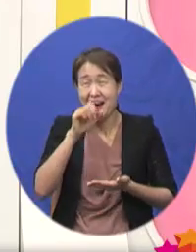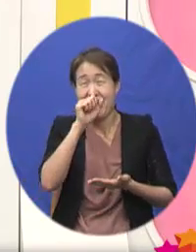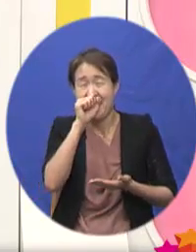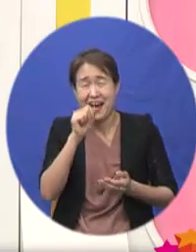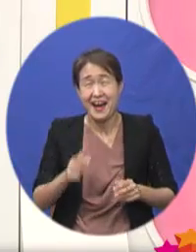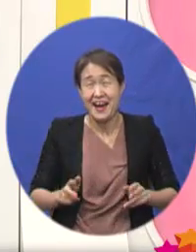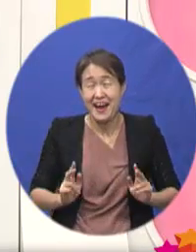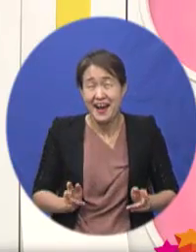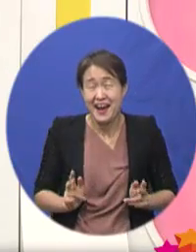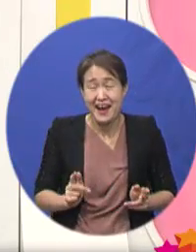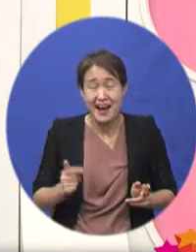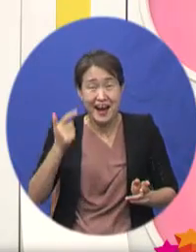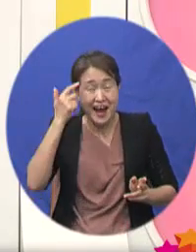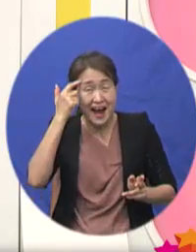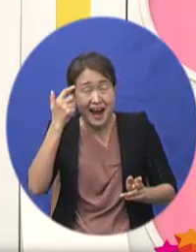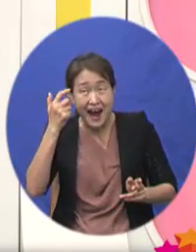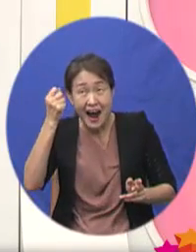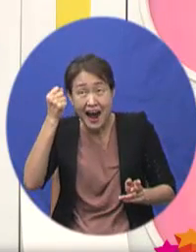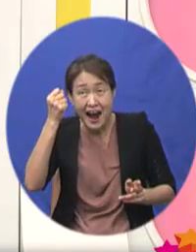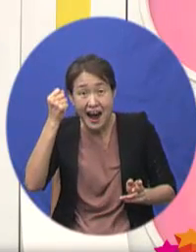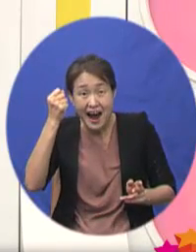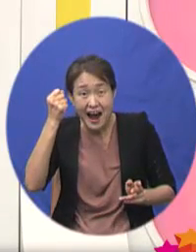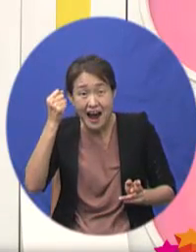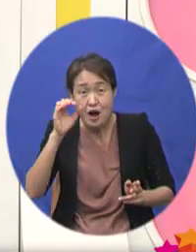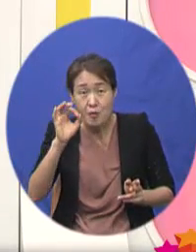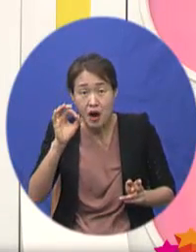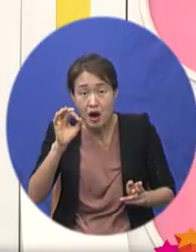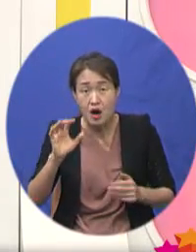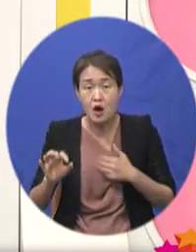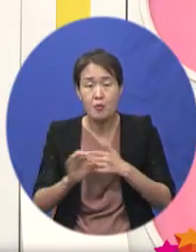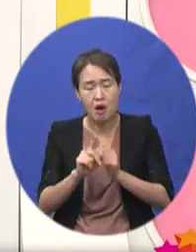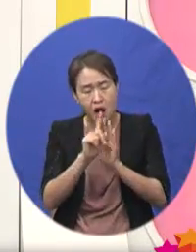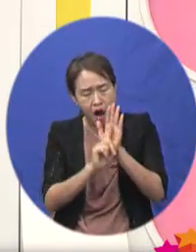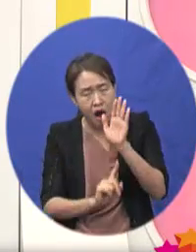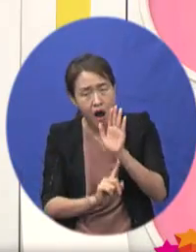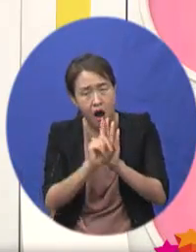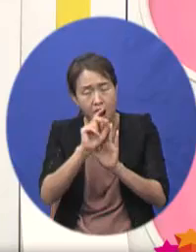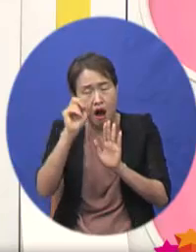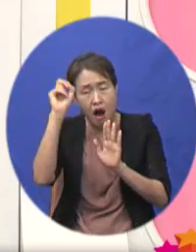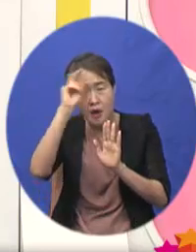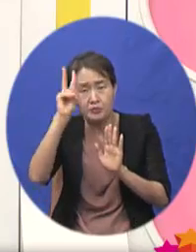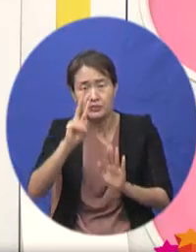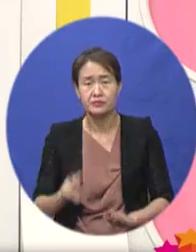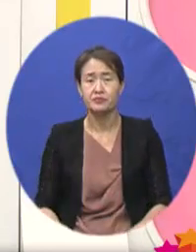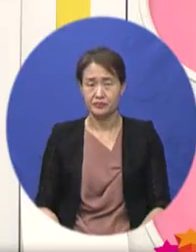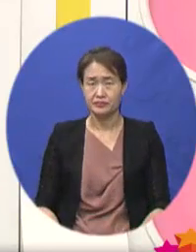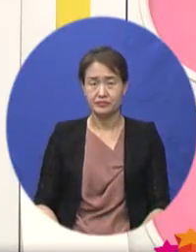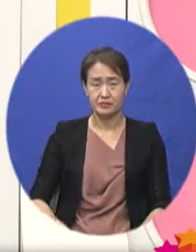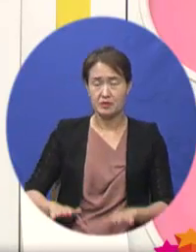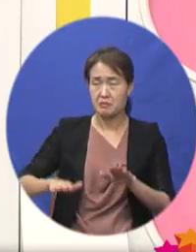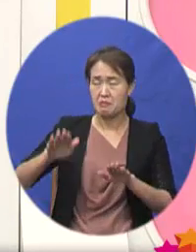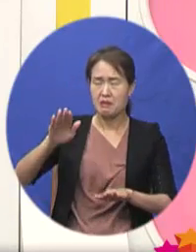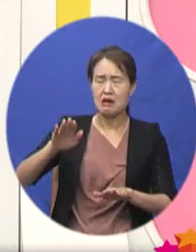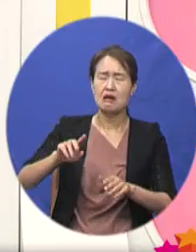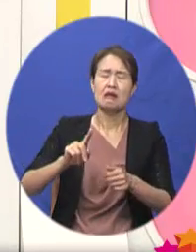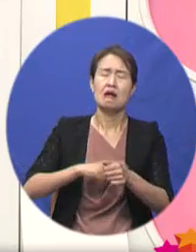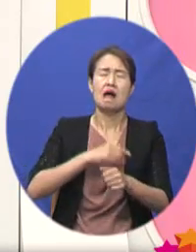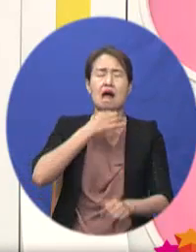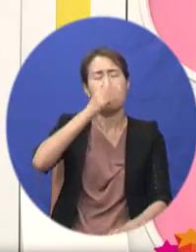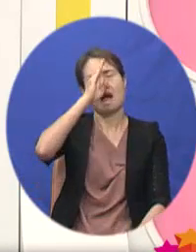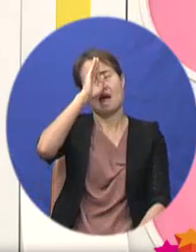네. 어때요? 기온 차이가 급격하게 떨어지죠. 차이가 나죠. 네, 그러면서 감기가